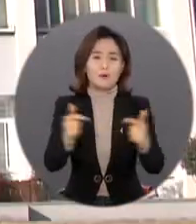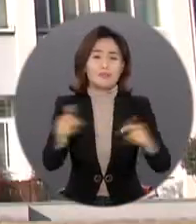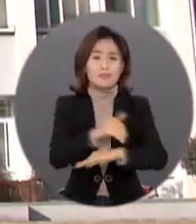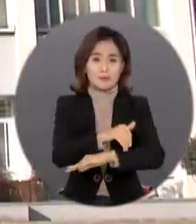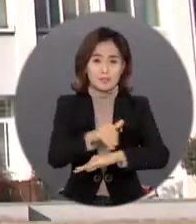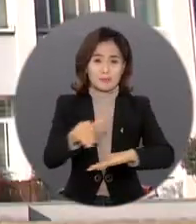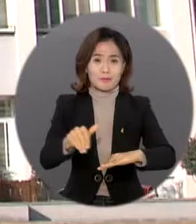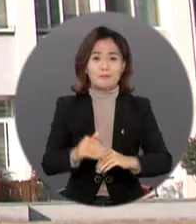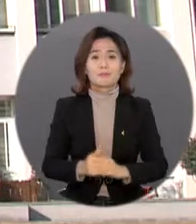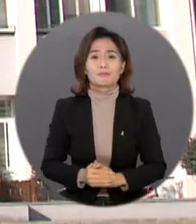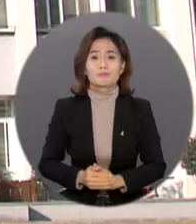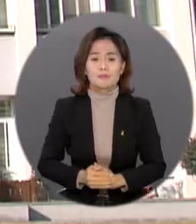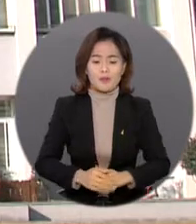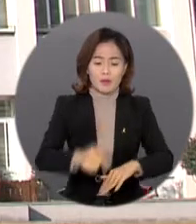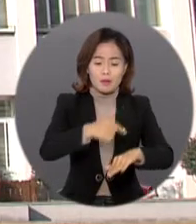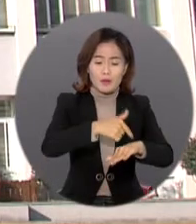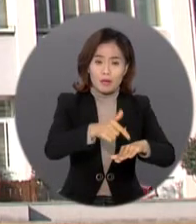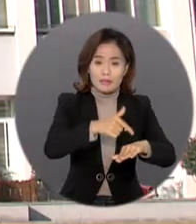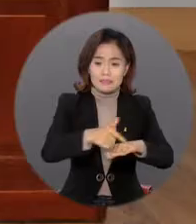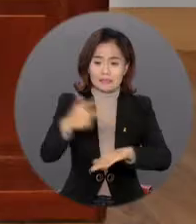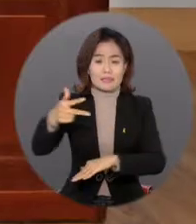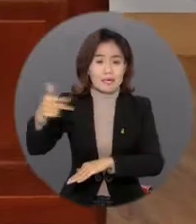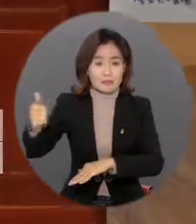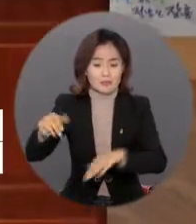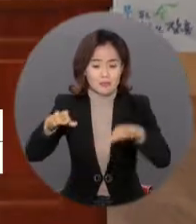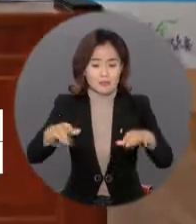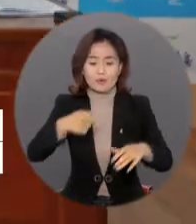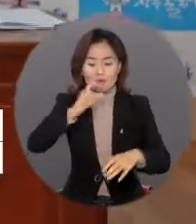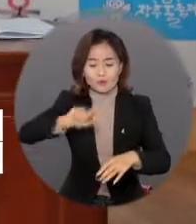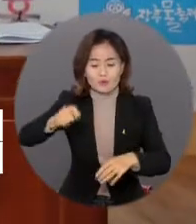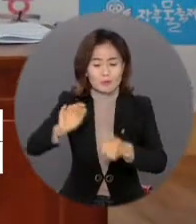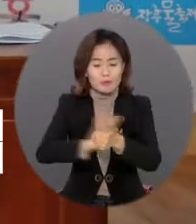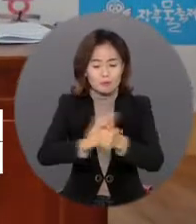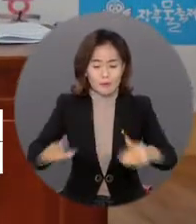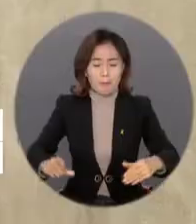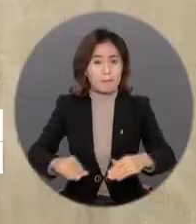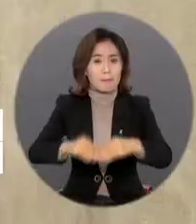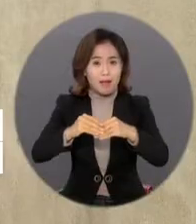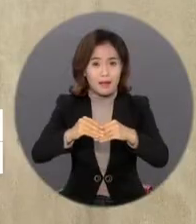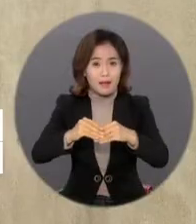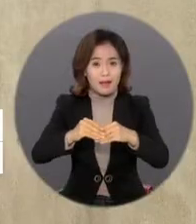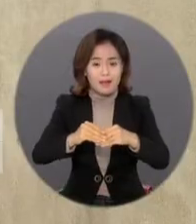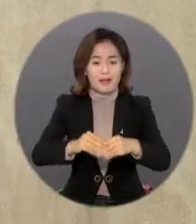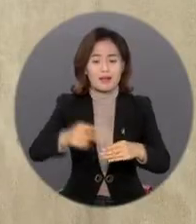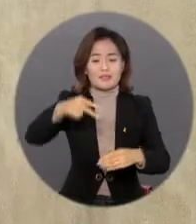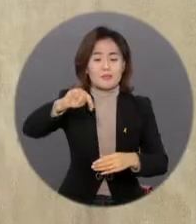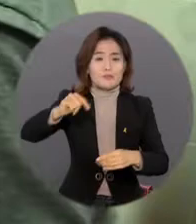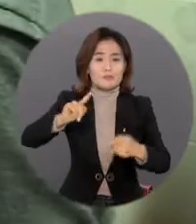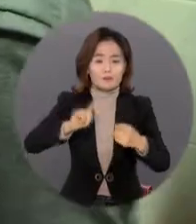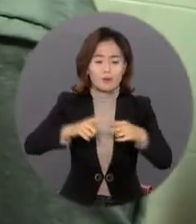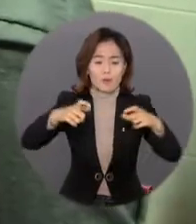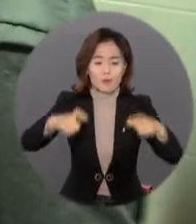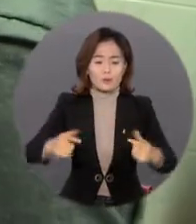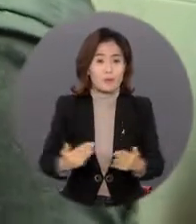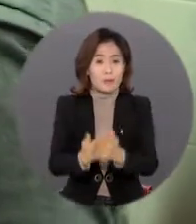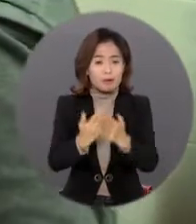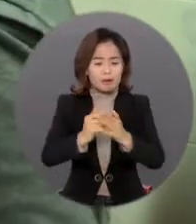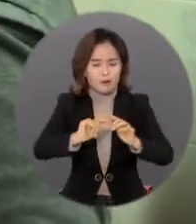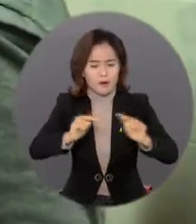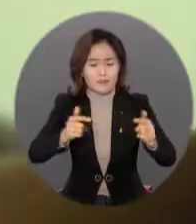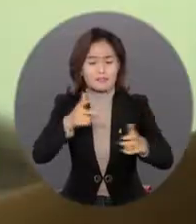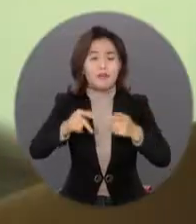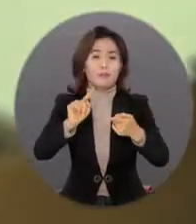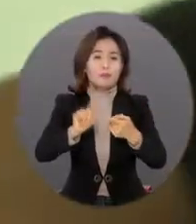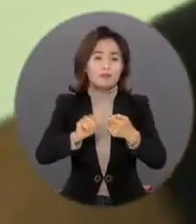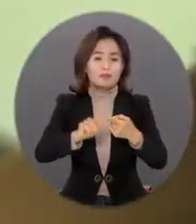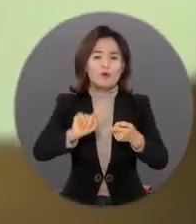나가자고. 강진군과 장흥군은 이번 수도 서비스 협약을 계기로 탐진강 권역 개발 등 각종 현안